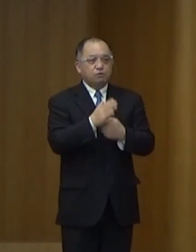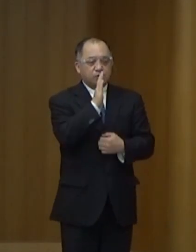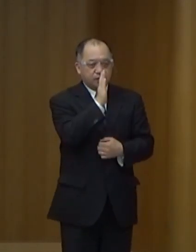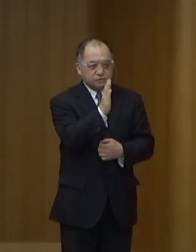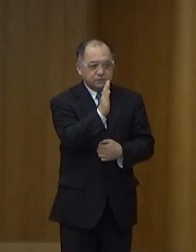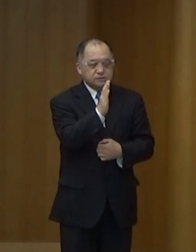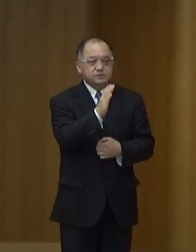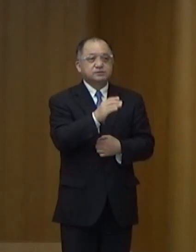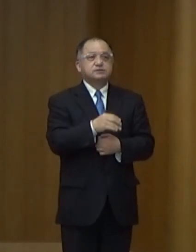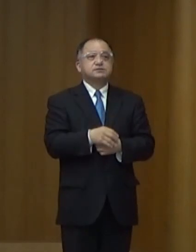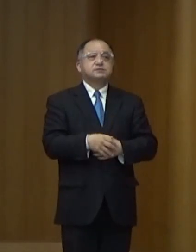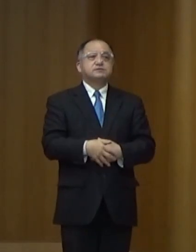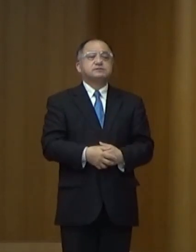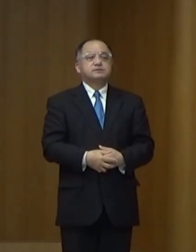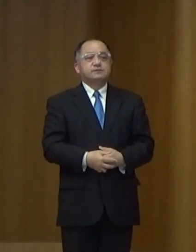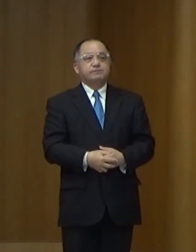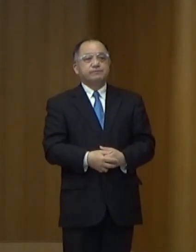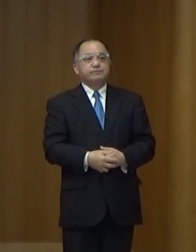げます。